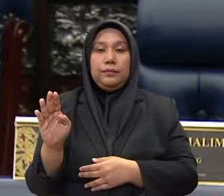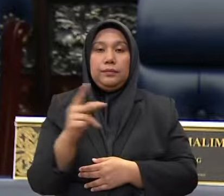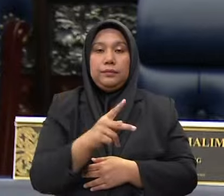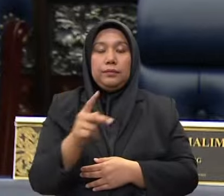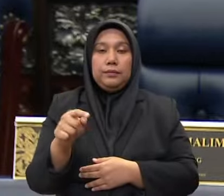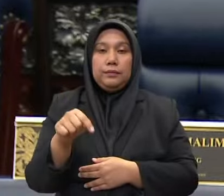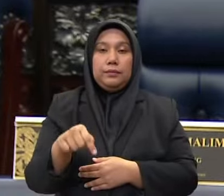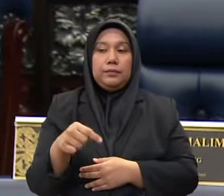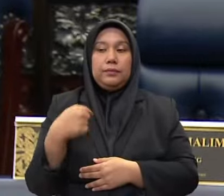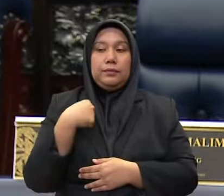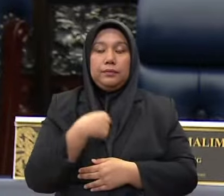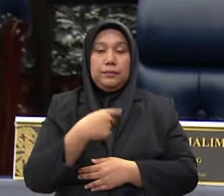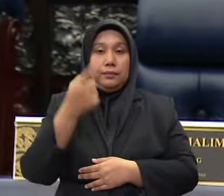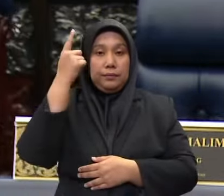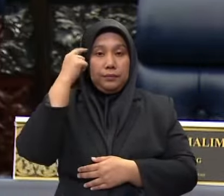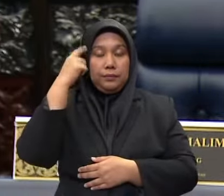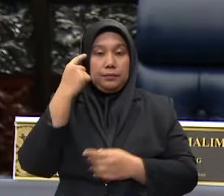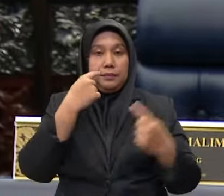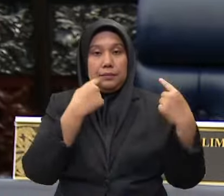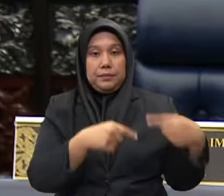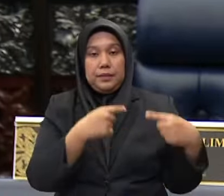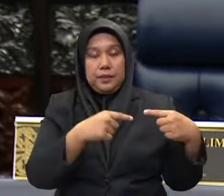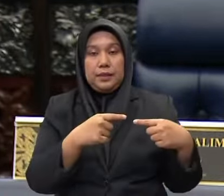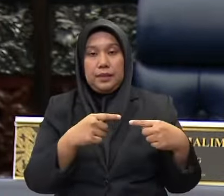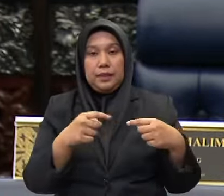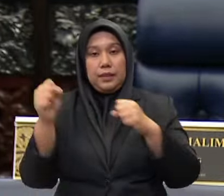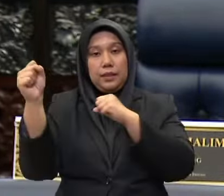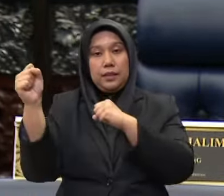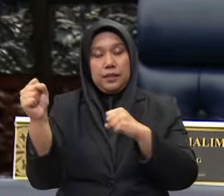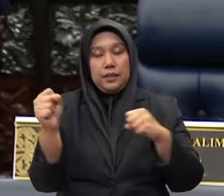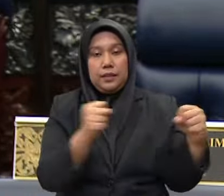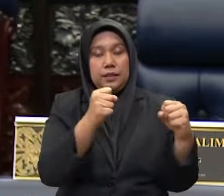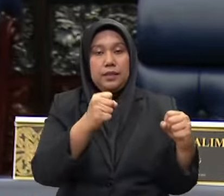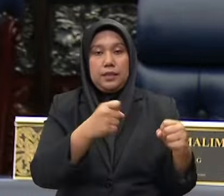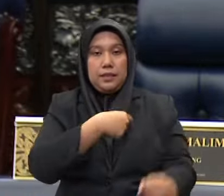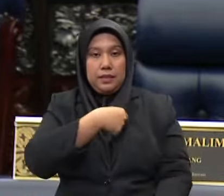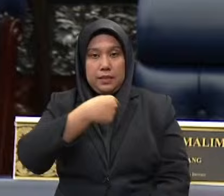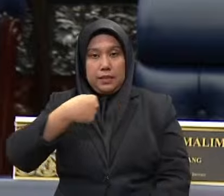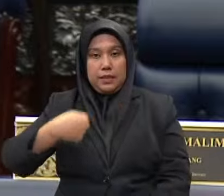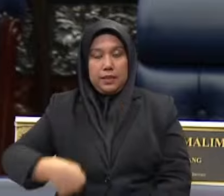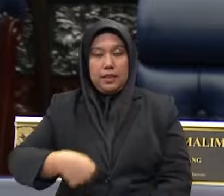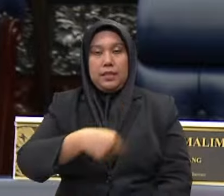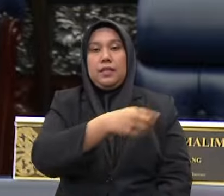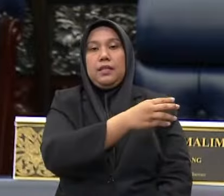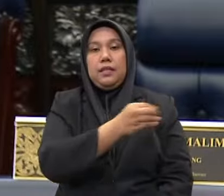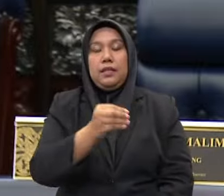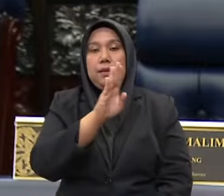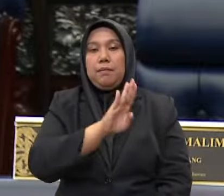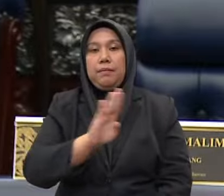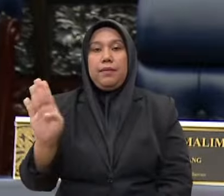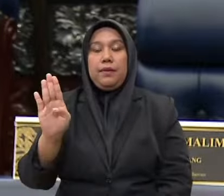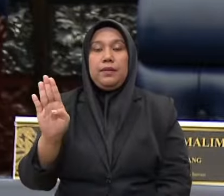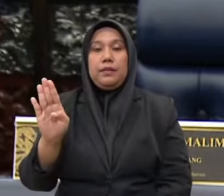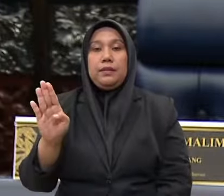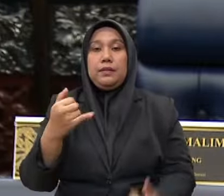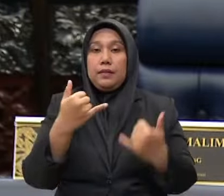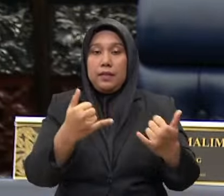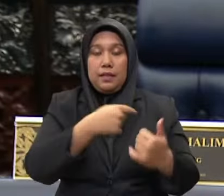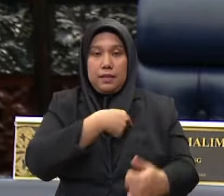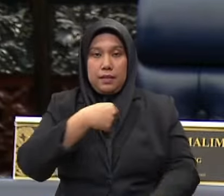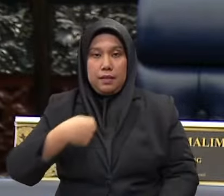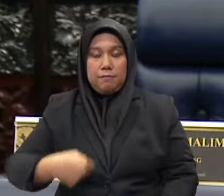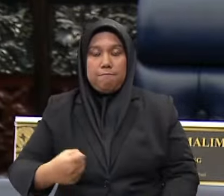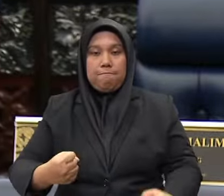tahu dia melibatkan persaingan strategik antara pihak negara Cina dan juga negara barat buat masa ini negara Cina menguasai